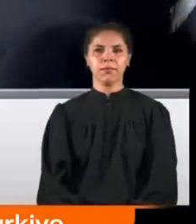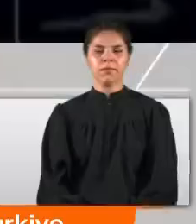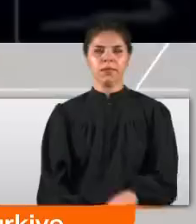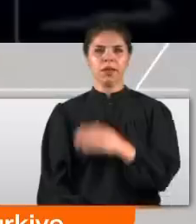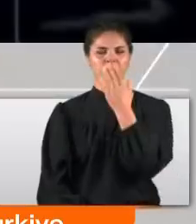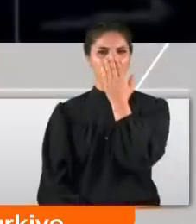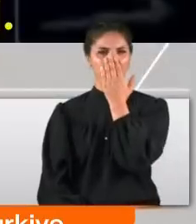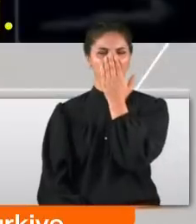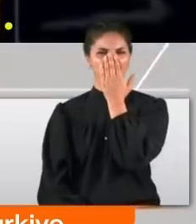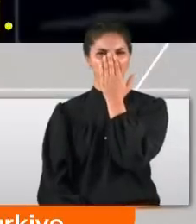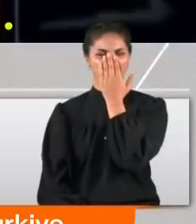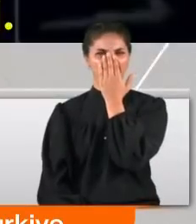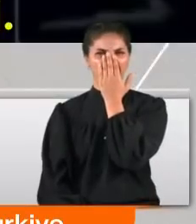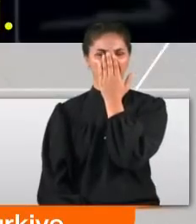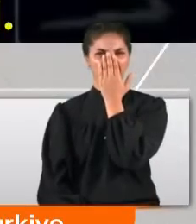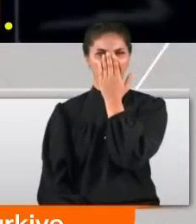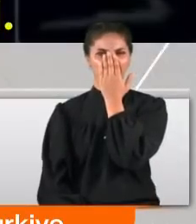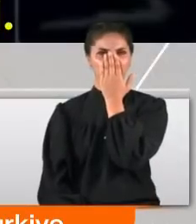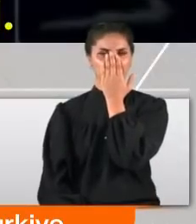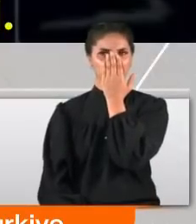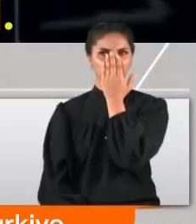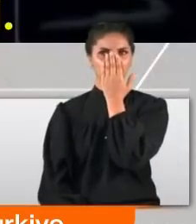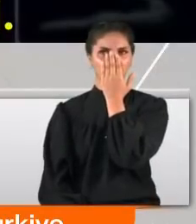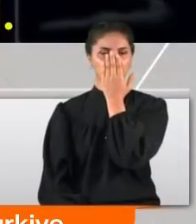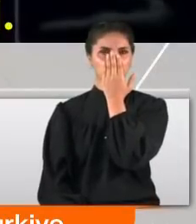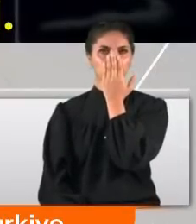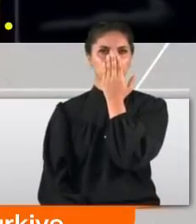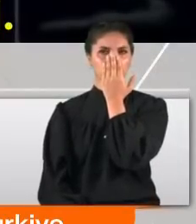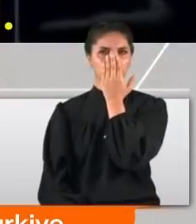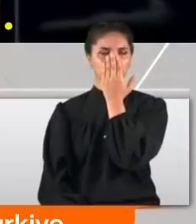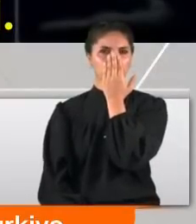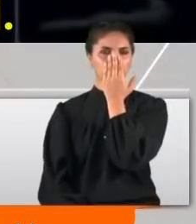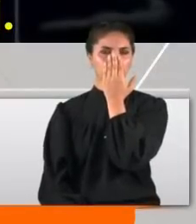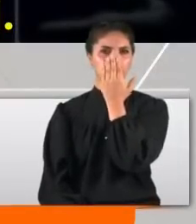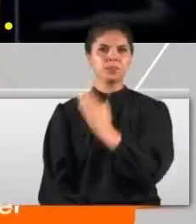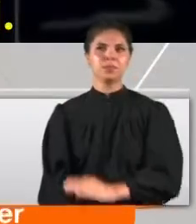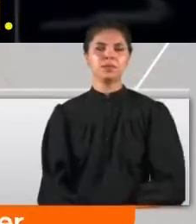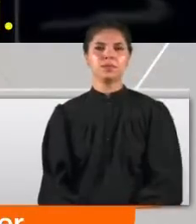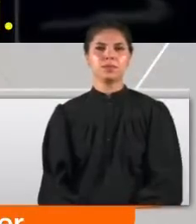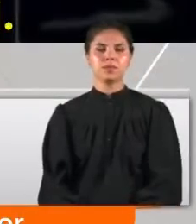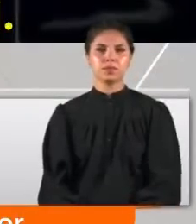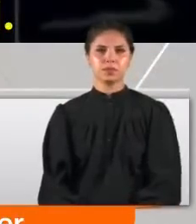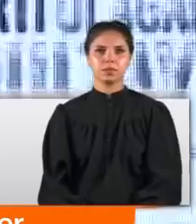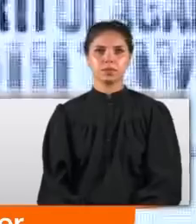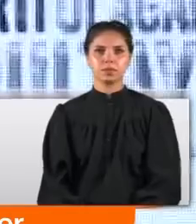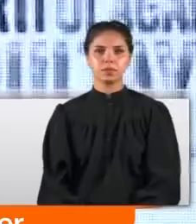yılında kurulan komployu bozmamış olsaydı bugün İyi Parti diye bir parti var olacak mıydı? Büyük bir